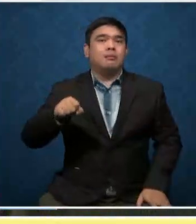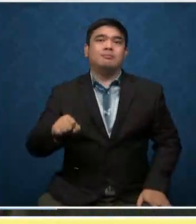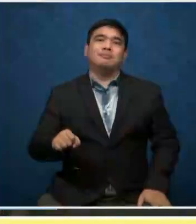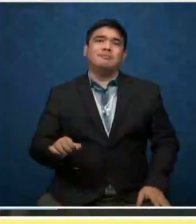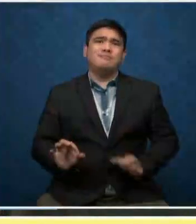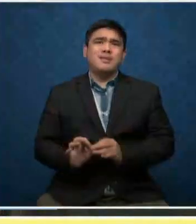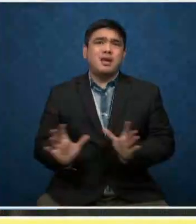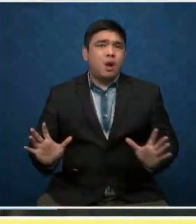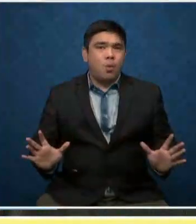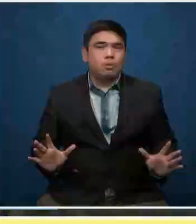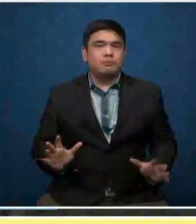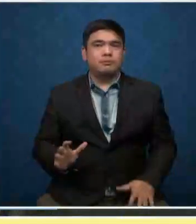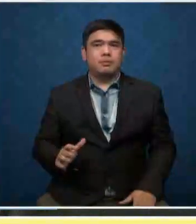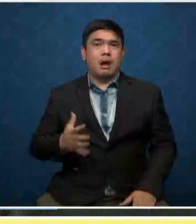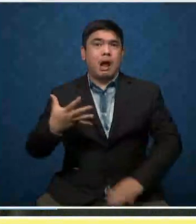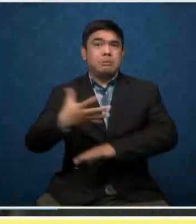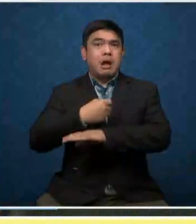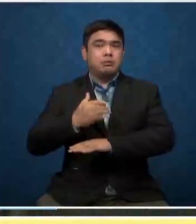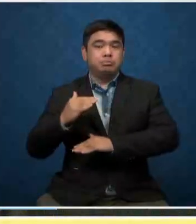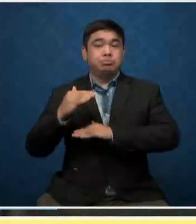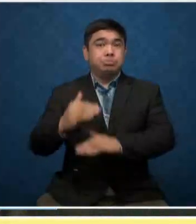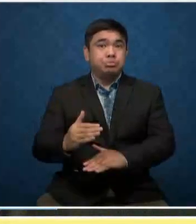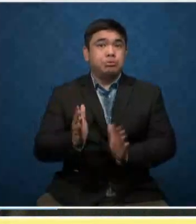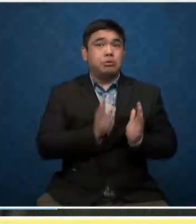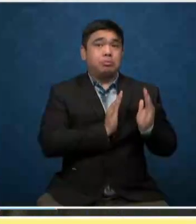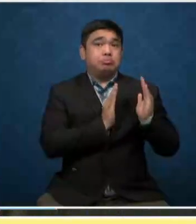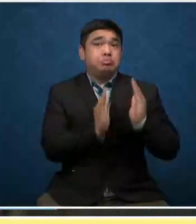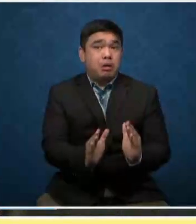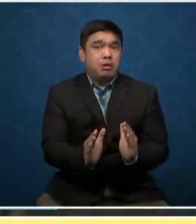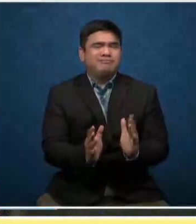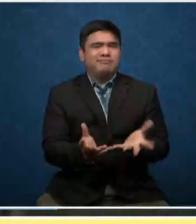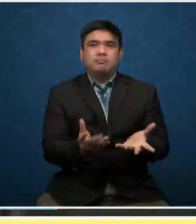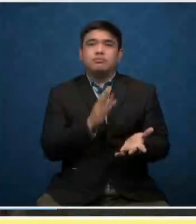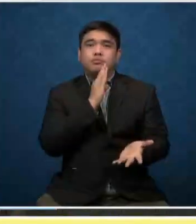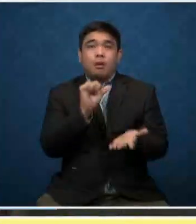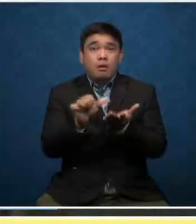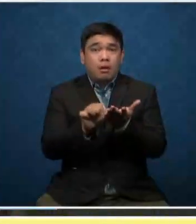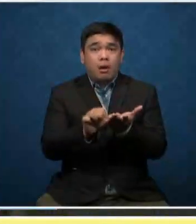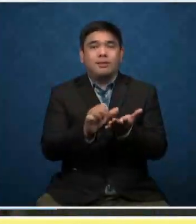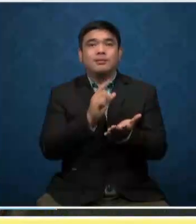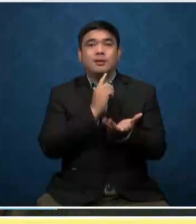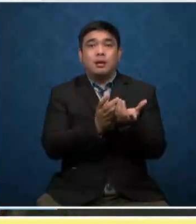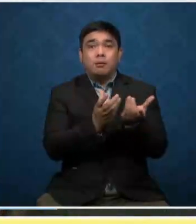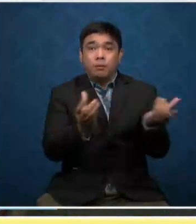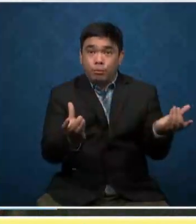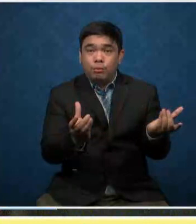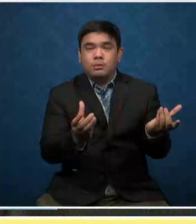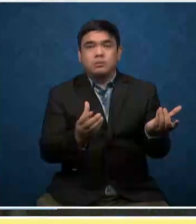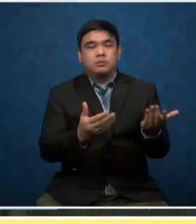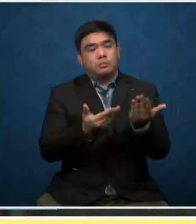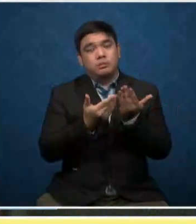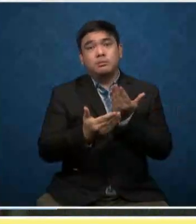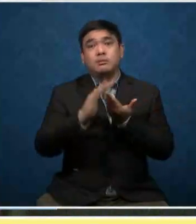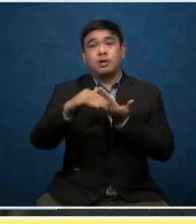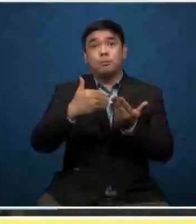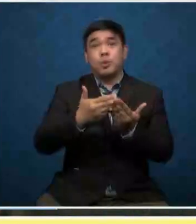ว่ามันเป็นข้ออ้างที่นำไปสู่การแก้ไขรัฐธรรมนูญทั้งฉบับ